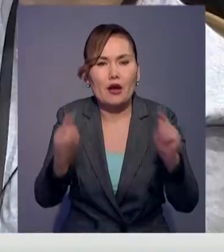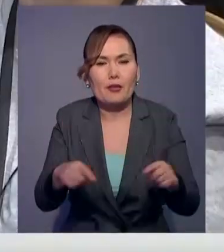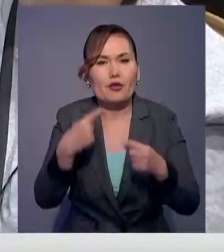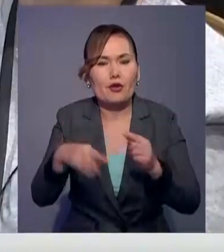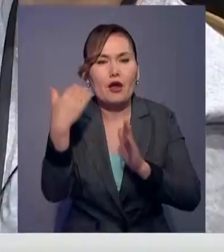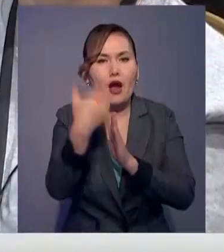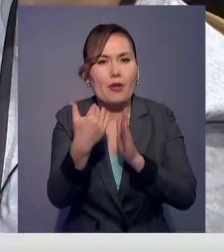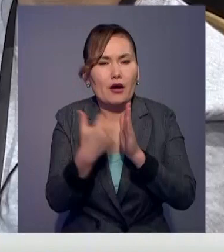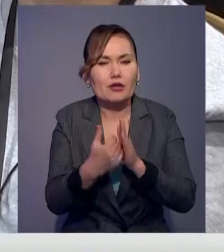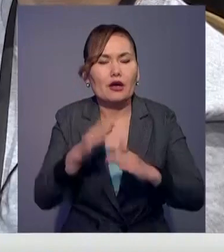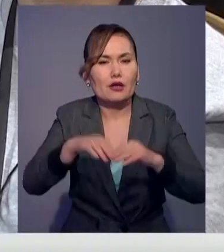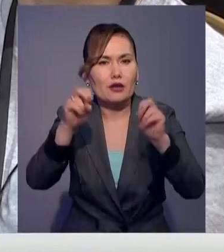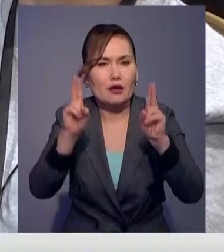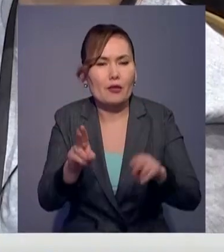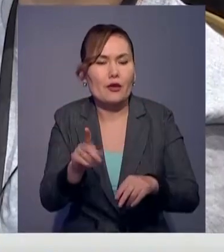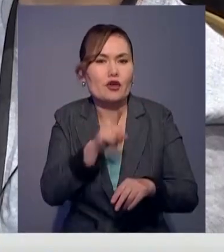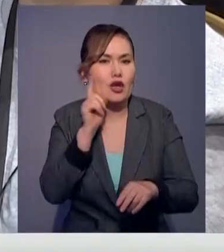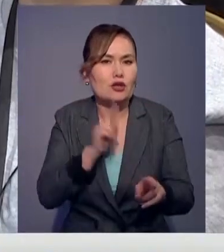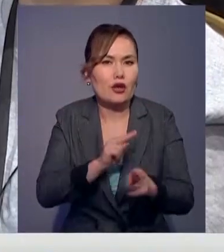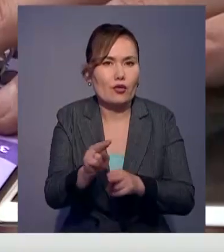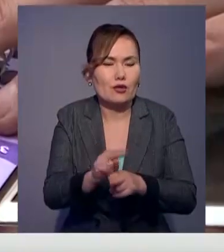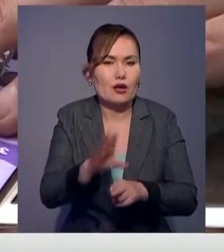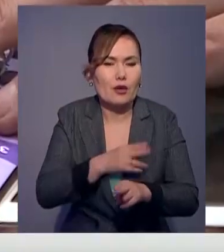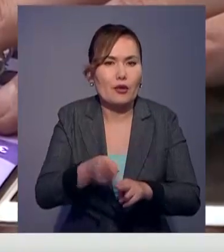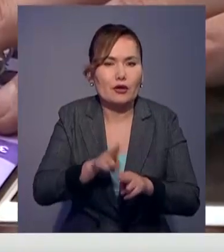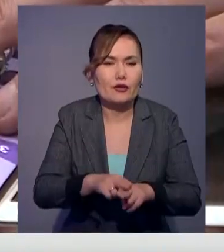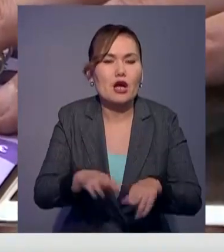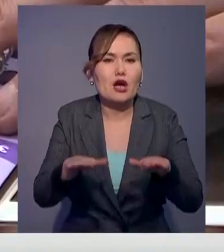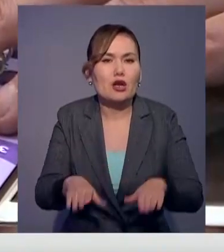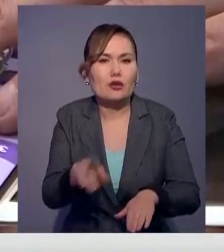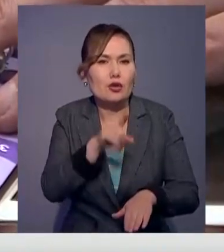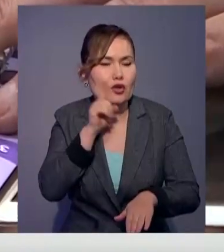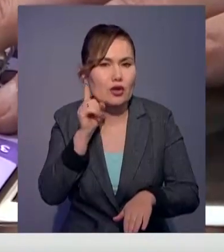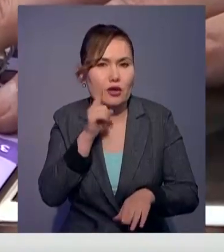туралы мамандардан ақпарат жиды. Енді оны жергілікті